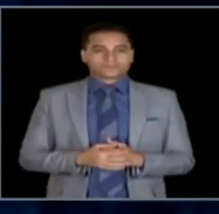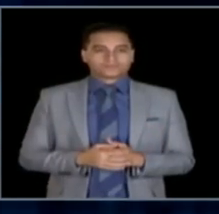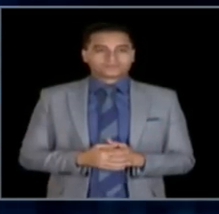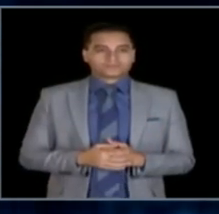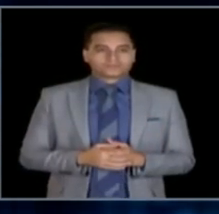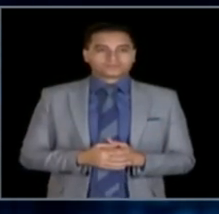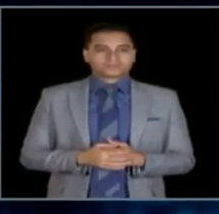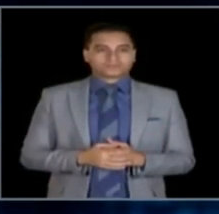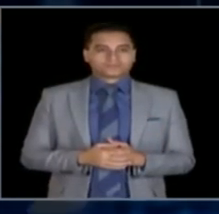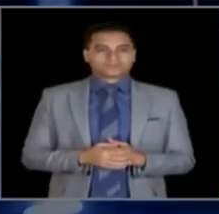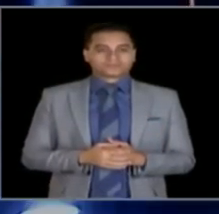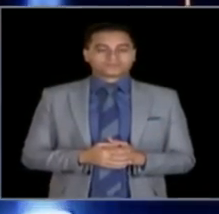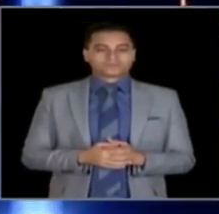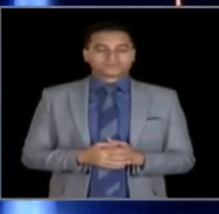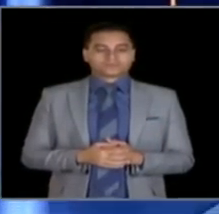العلم